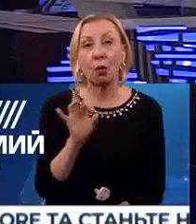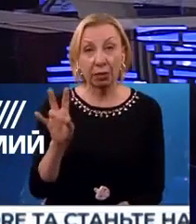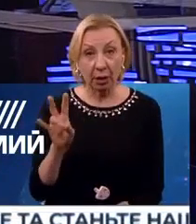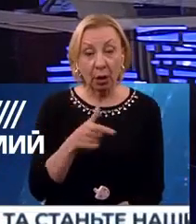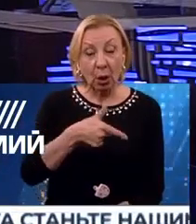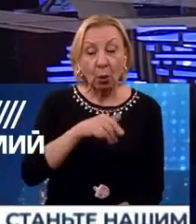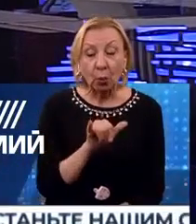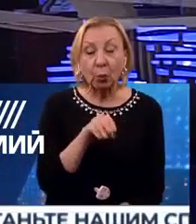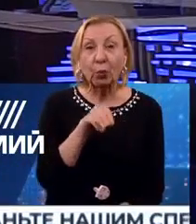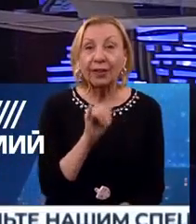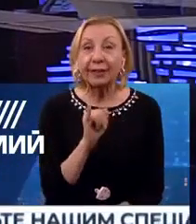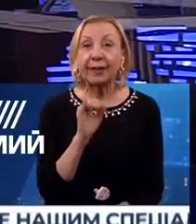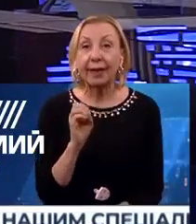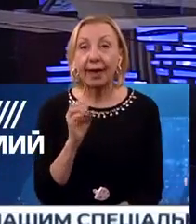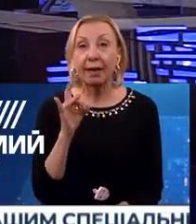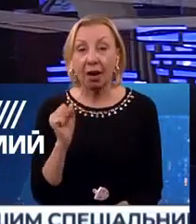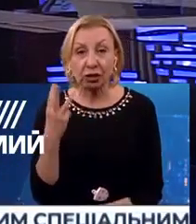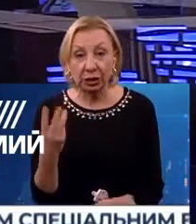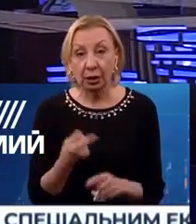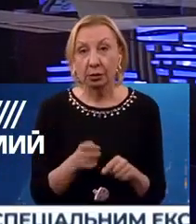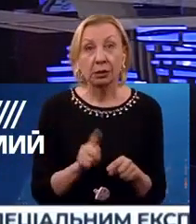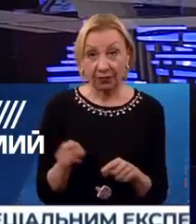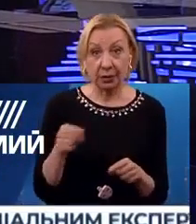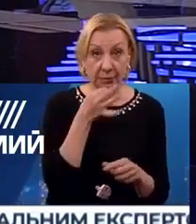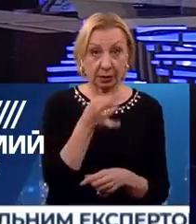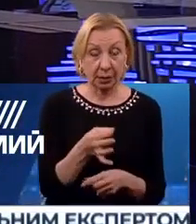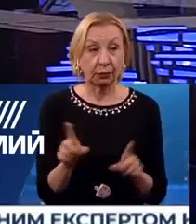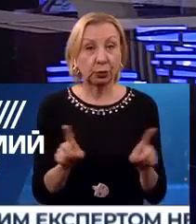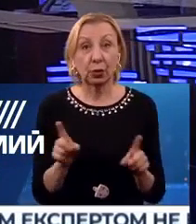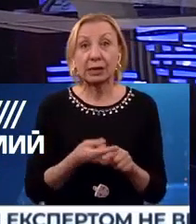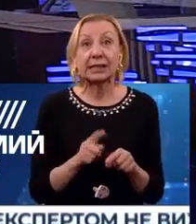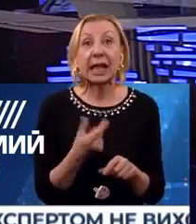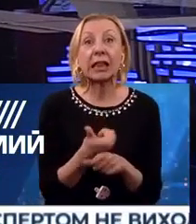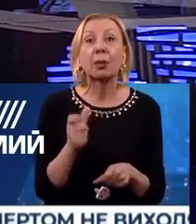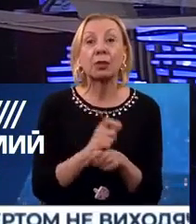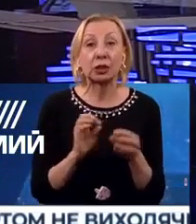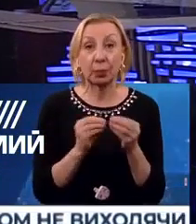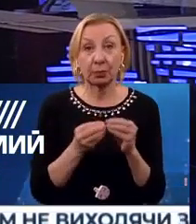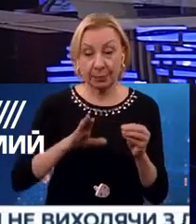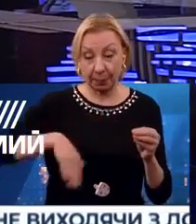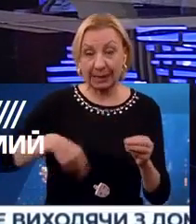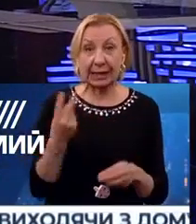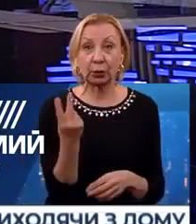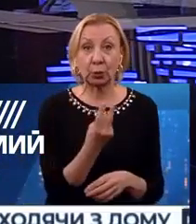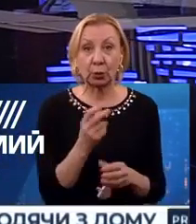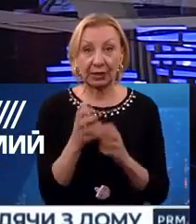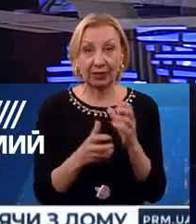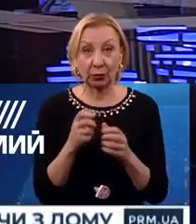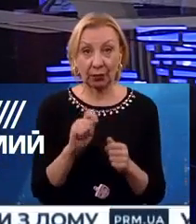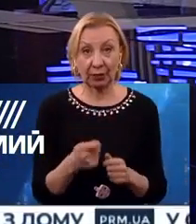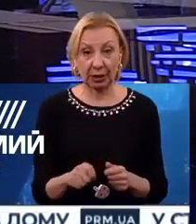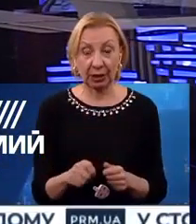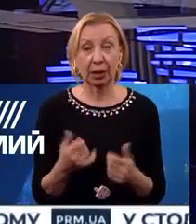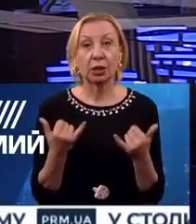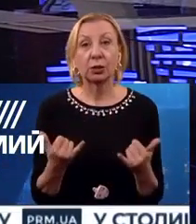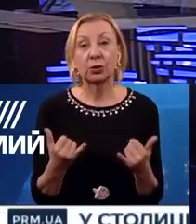те, що це фактично найбільше після Другої світової війни проблема, з якою стикається людство. Я сьогодні дивлюся